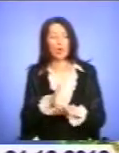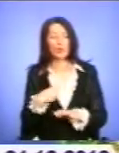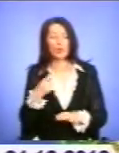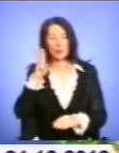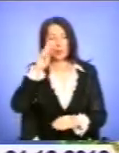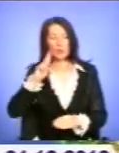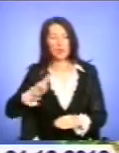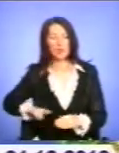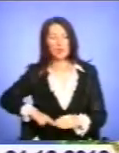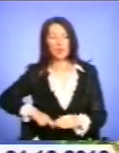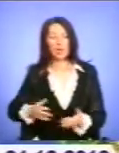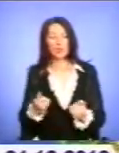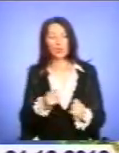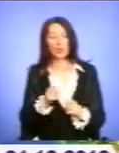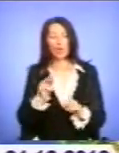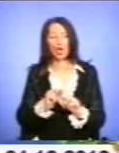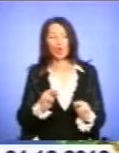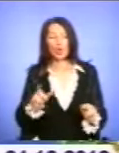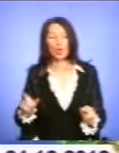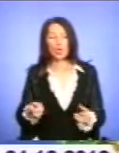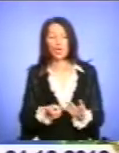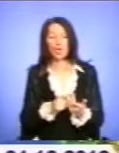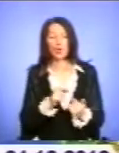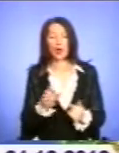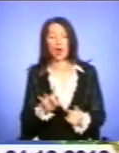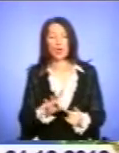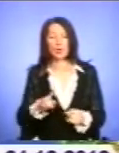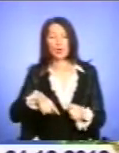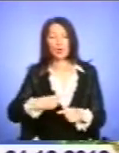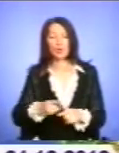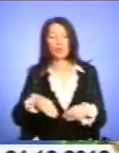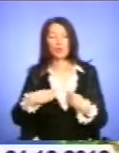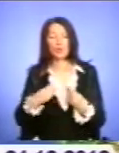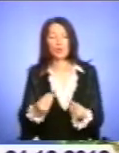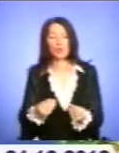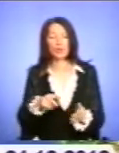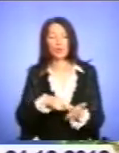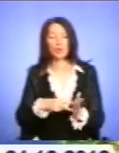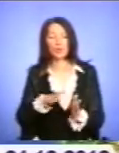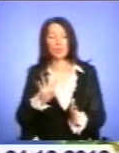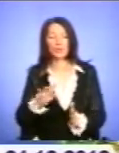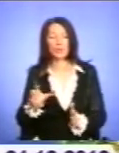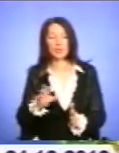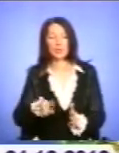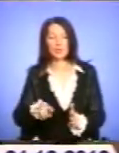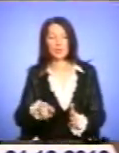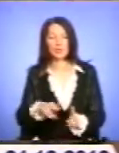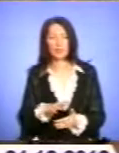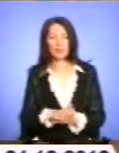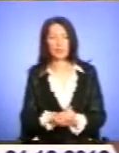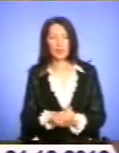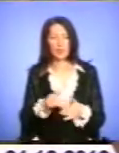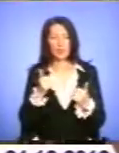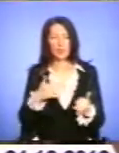їх отримали школярі кількох районів. Наступне вручення заплановане на 4 січня. Далі у сюжеті. Зараз